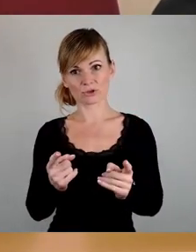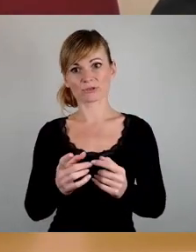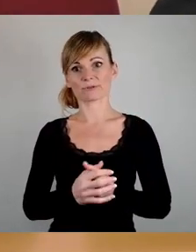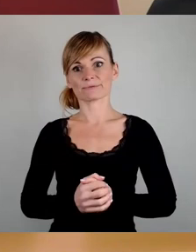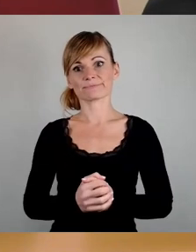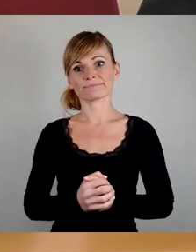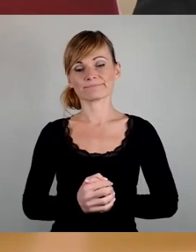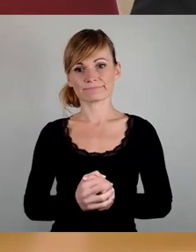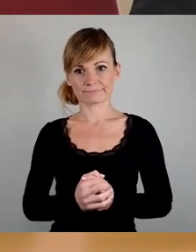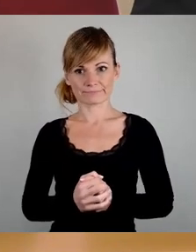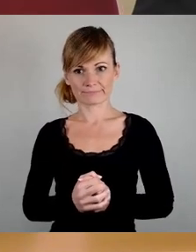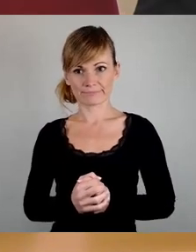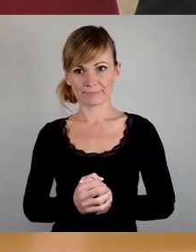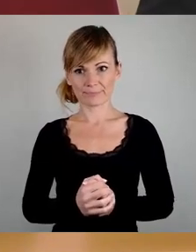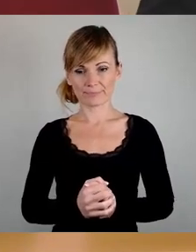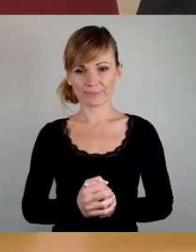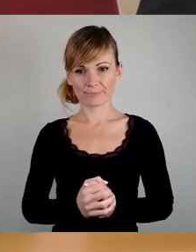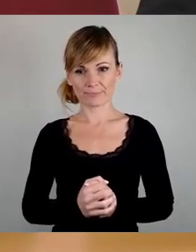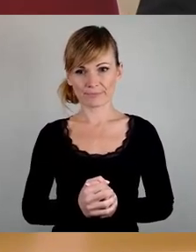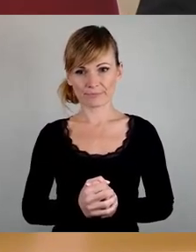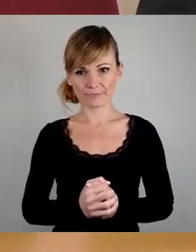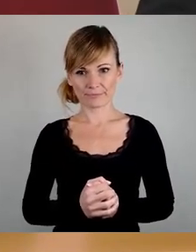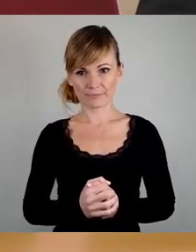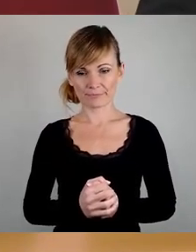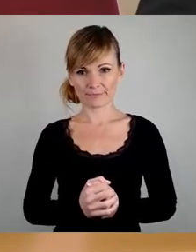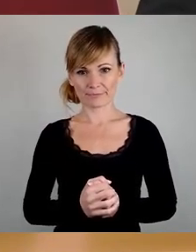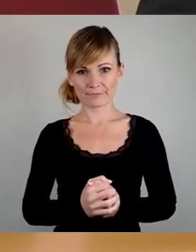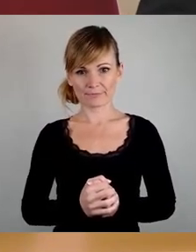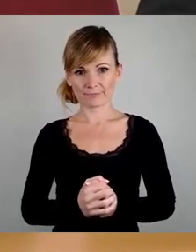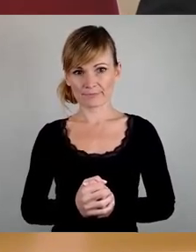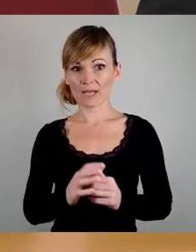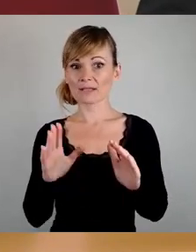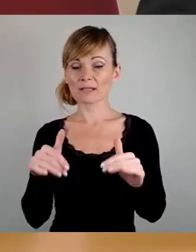Zunächst darf ich vielleicht mal die Punkte